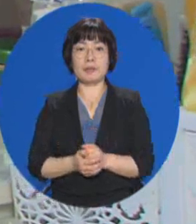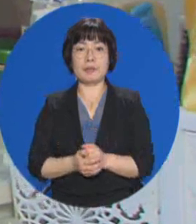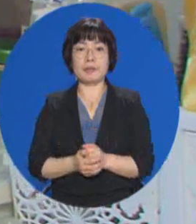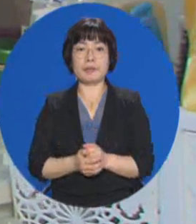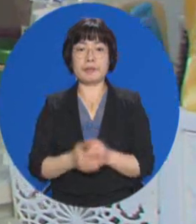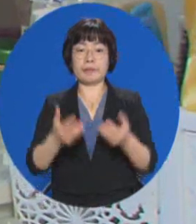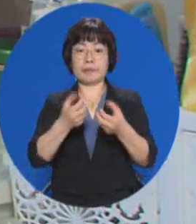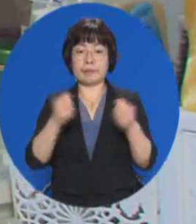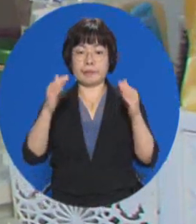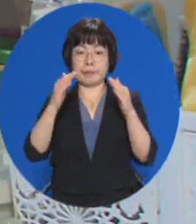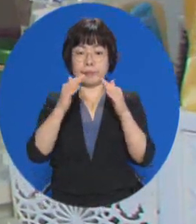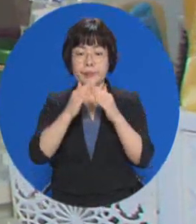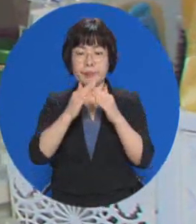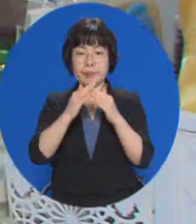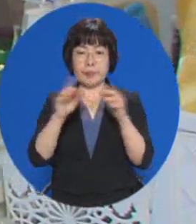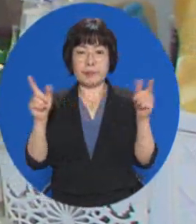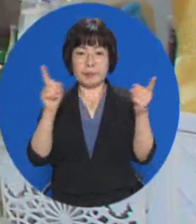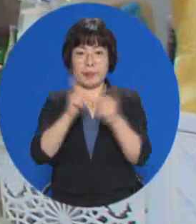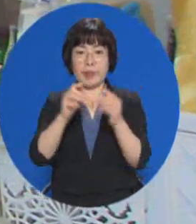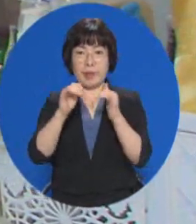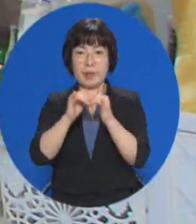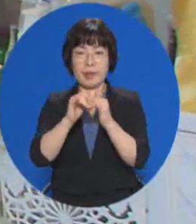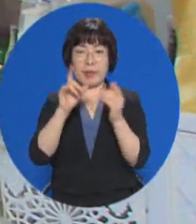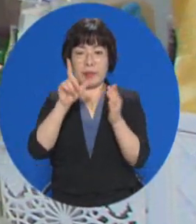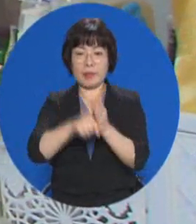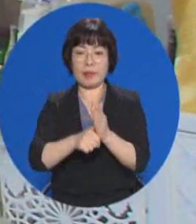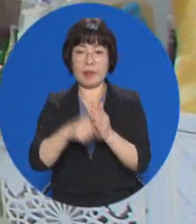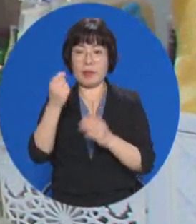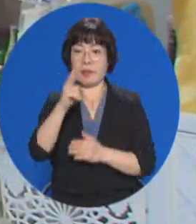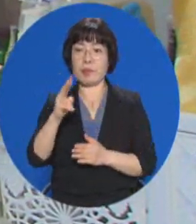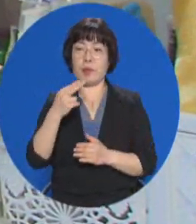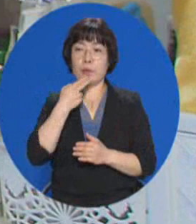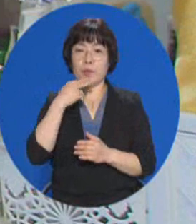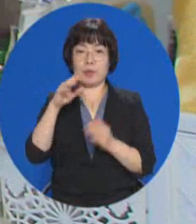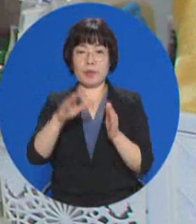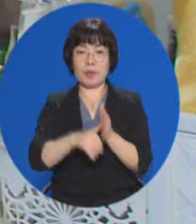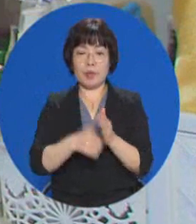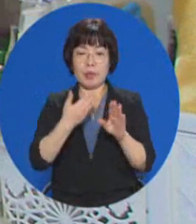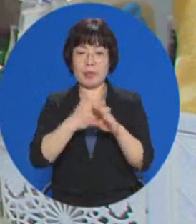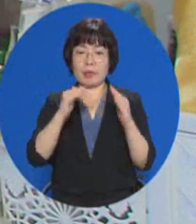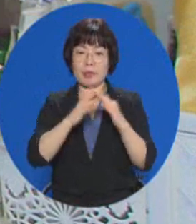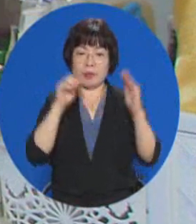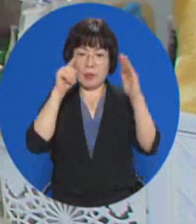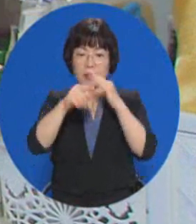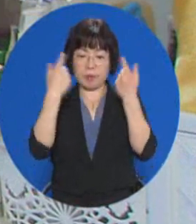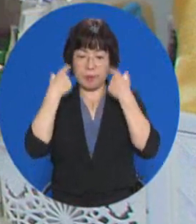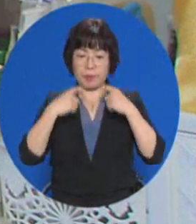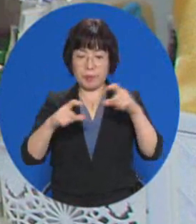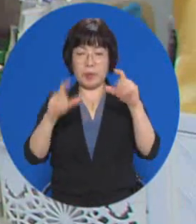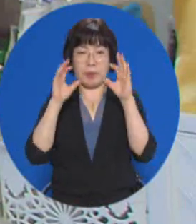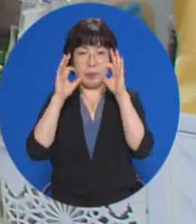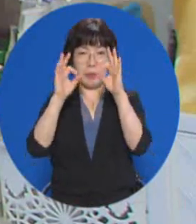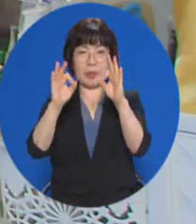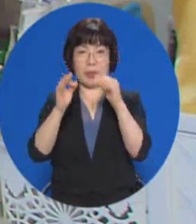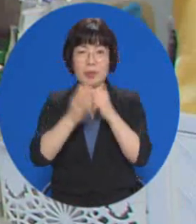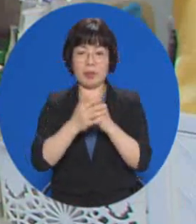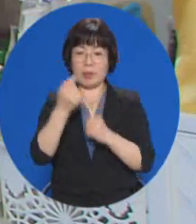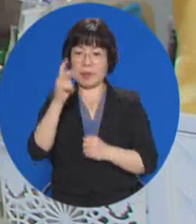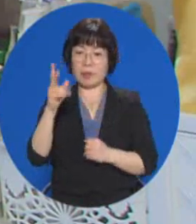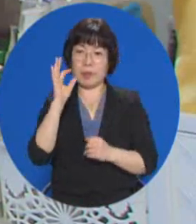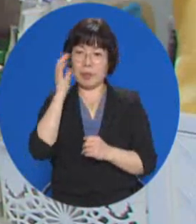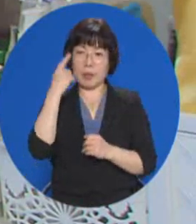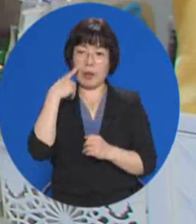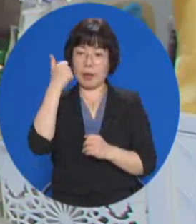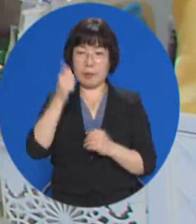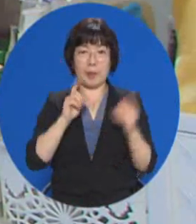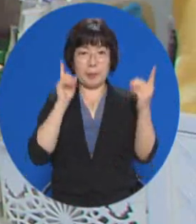이산가족 만날 때 친정 엄마 그때 텔레비가 없잖아. 그러니까 나무집 가서 난색이고 봤더니 누가 없지? 그 똑똑한